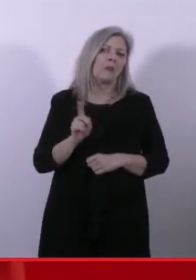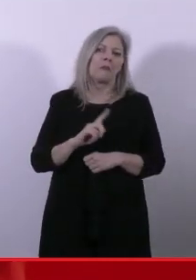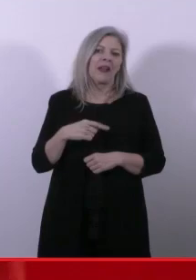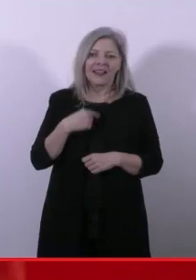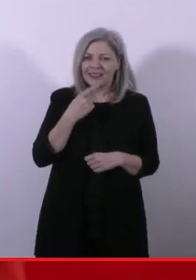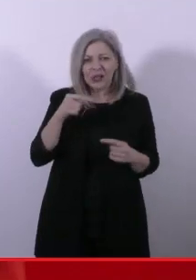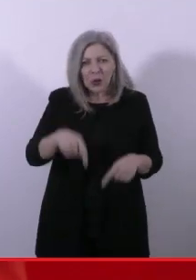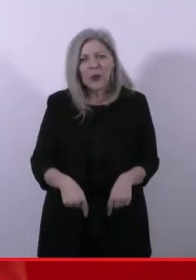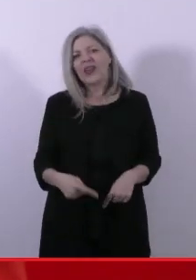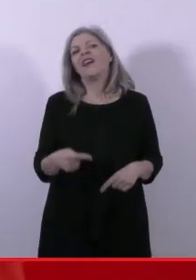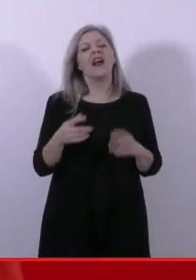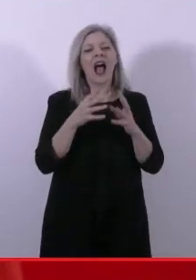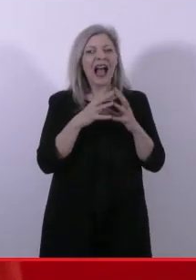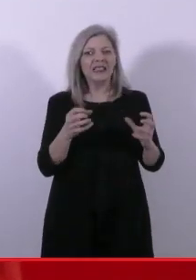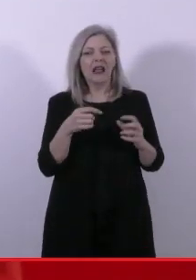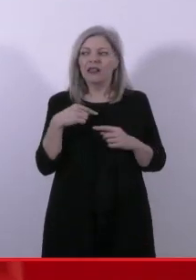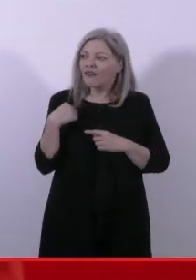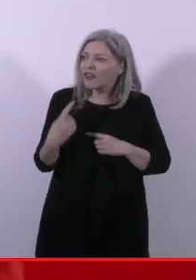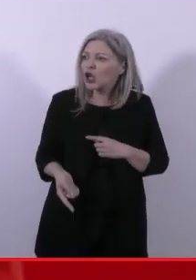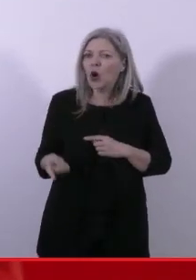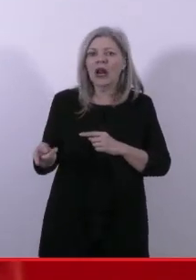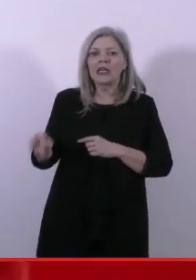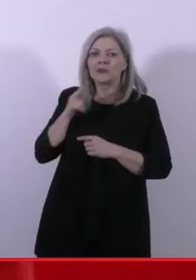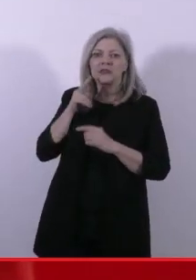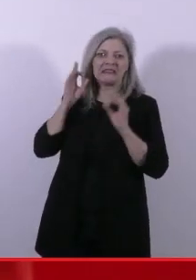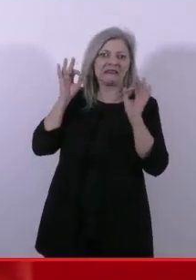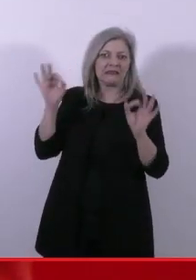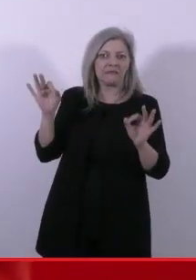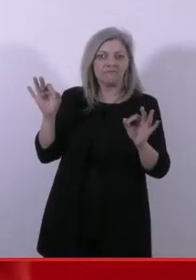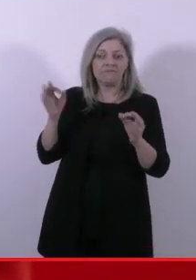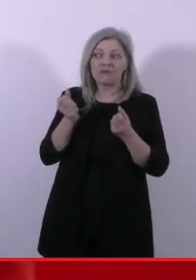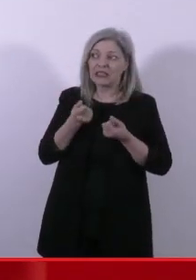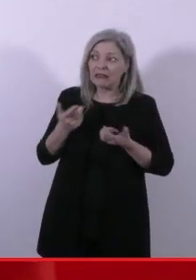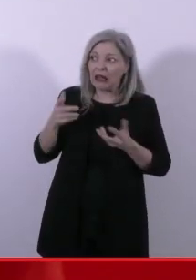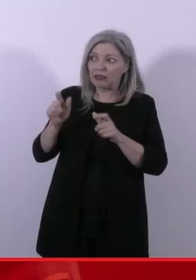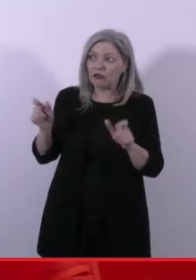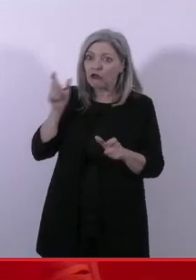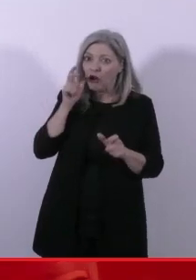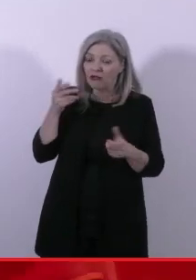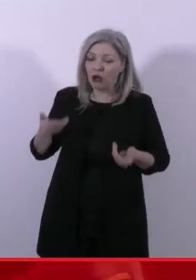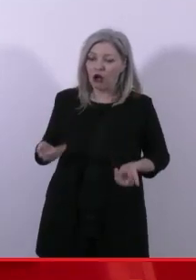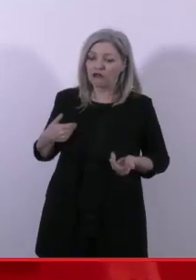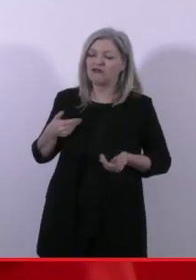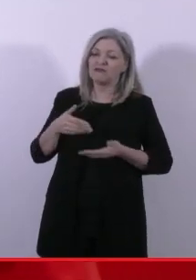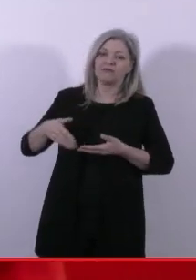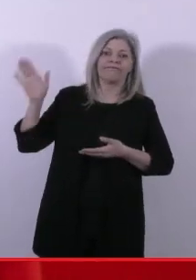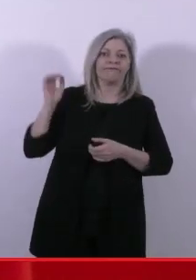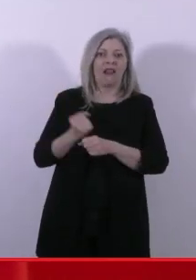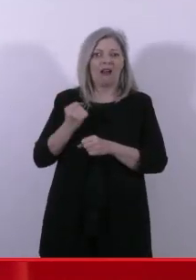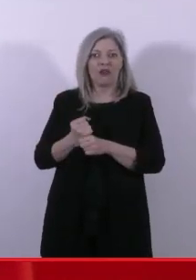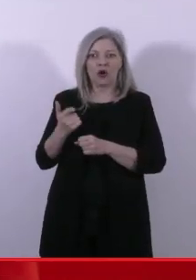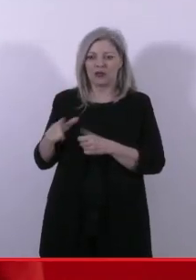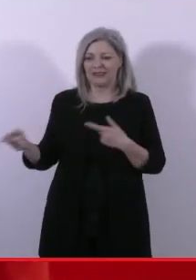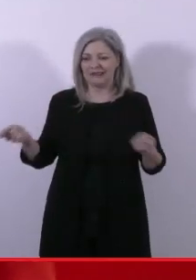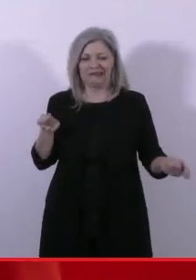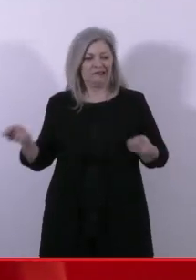anche se l'azienda non ci ha ancora degnato di una risposta. Quante donne oggi lasciano il lavoro esasperate fra incombenze